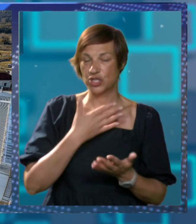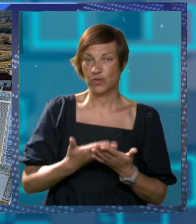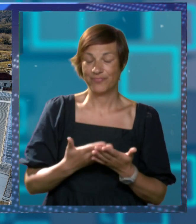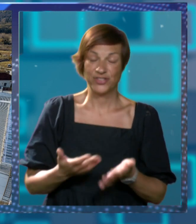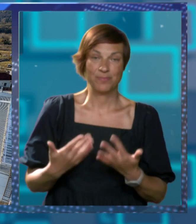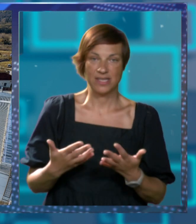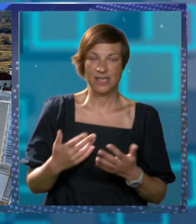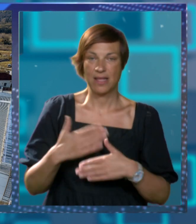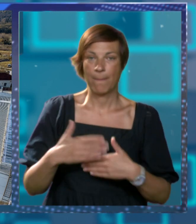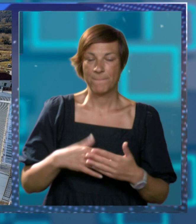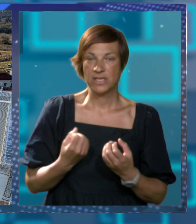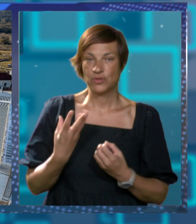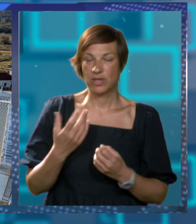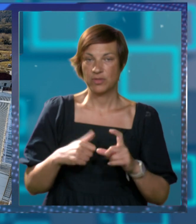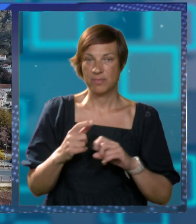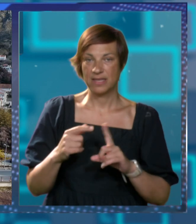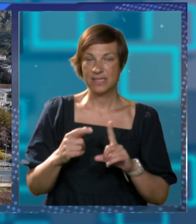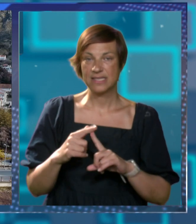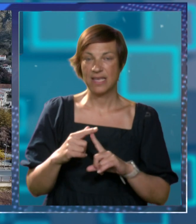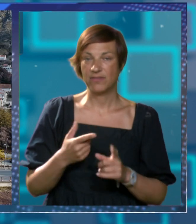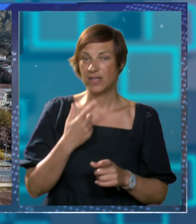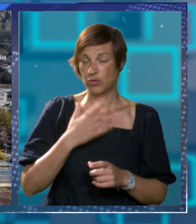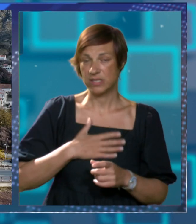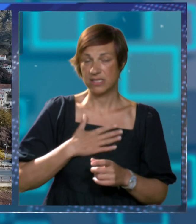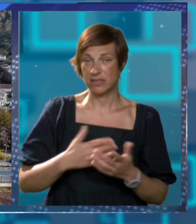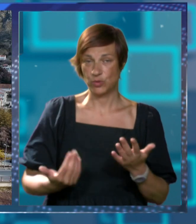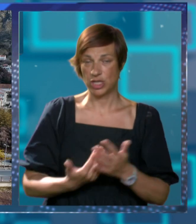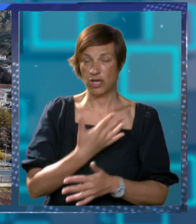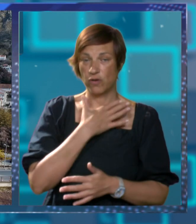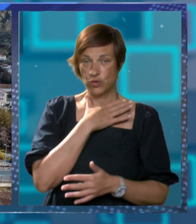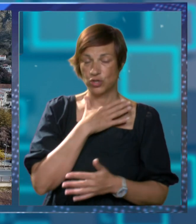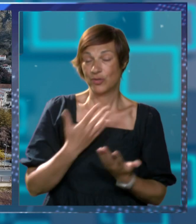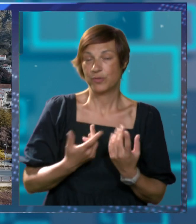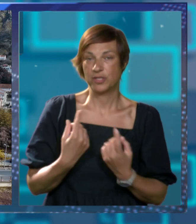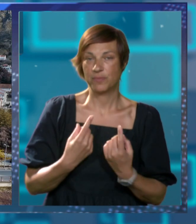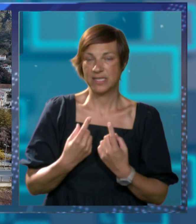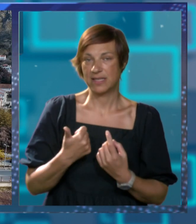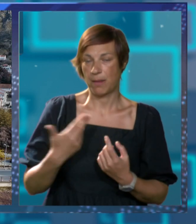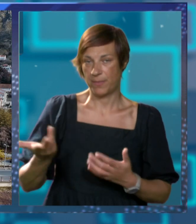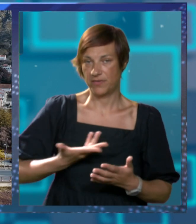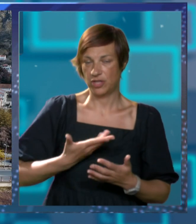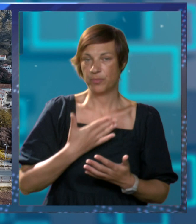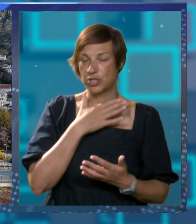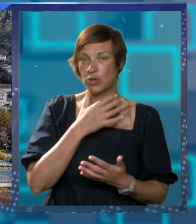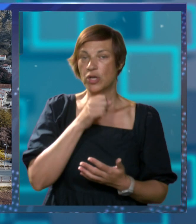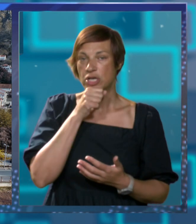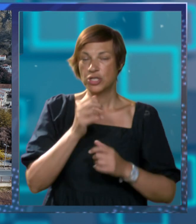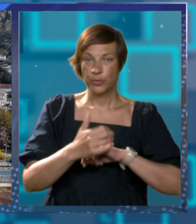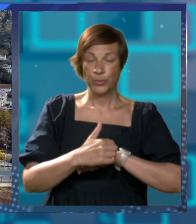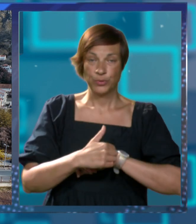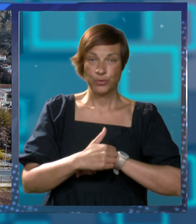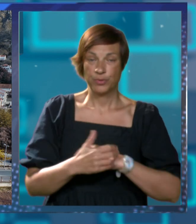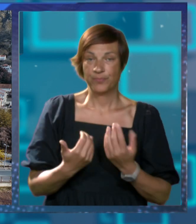to ispada jednostavno. Međutim, kad uzmete Cavtat, koji definitivno zaslužuje s obzirom na stanje da prvi dobije školu, kad uzmete Župu